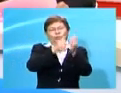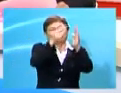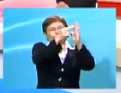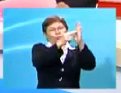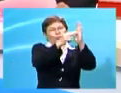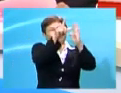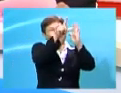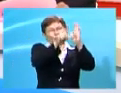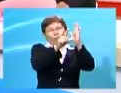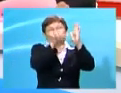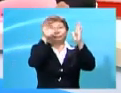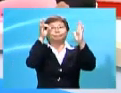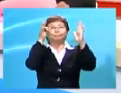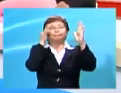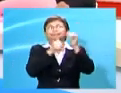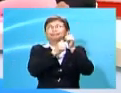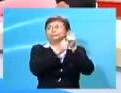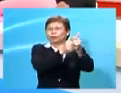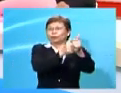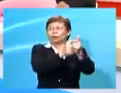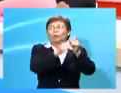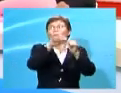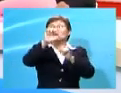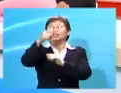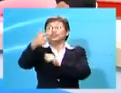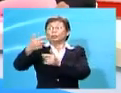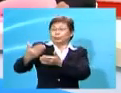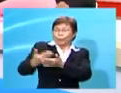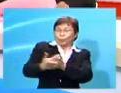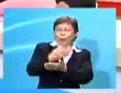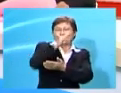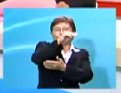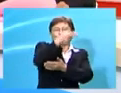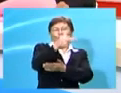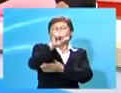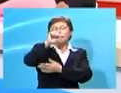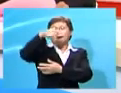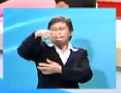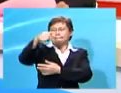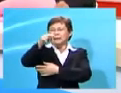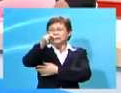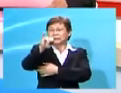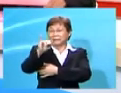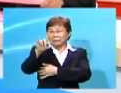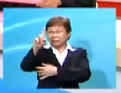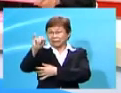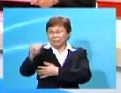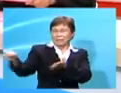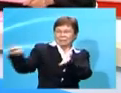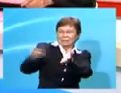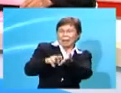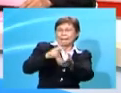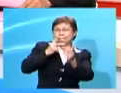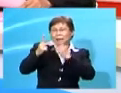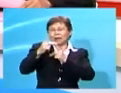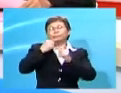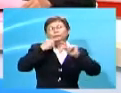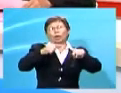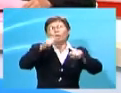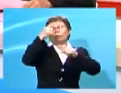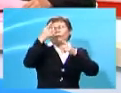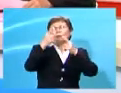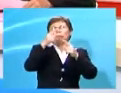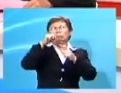perlembagaan persekutuan demikian menurut peguam negara yang baru tan Sri Mohamad apandi Ali dalam satu kenyataan hari ini bagi menjawab